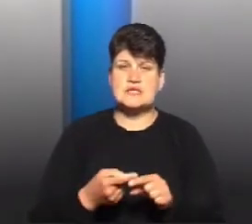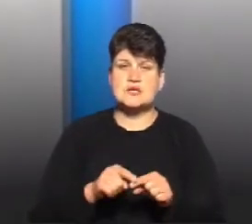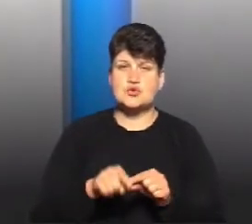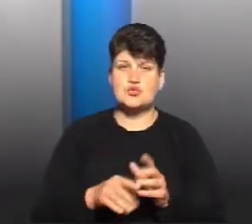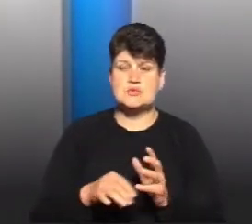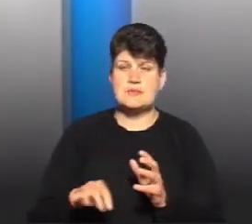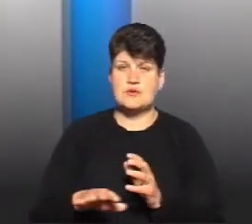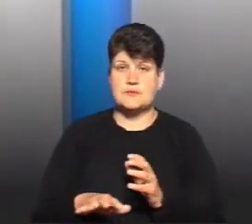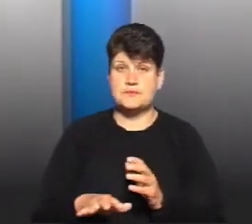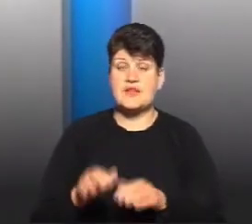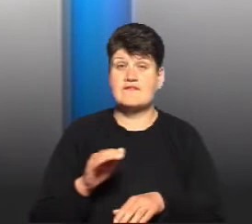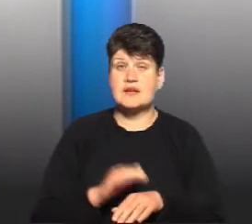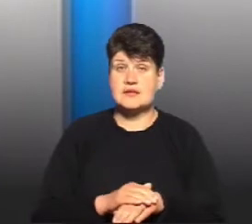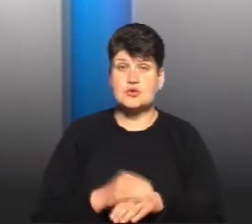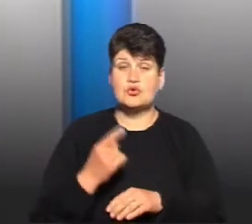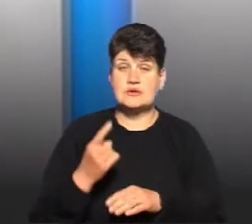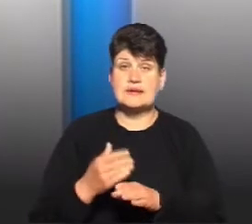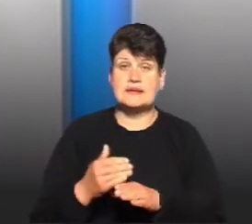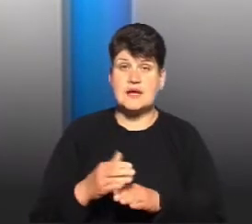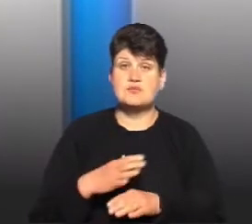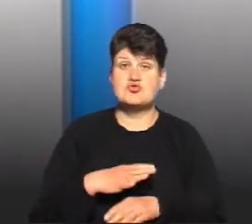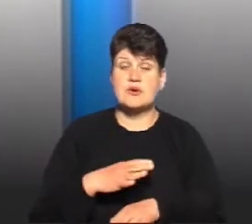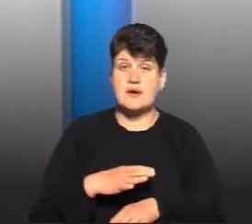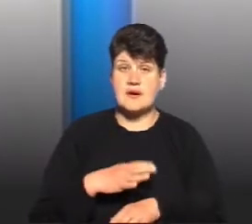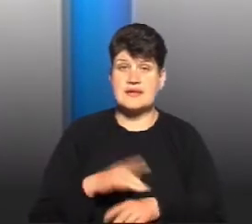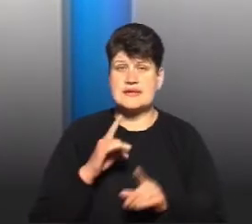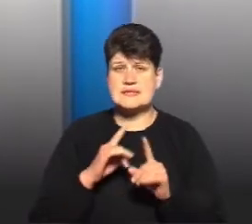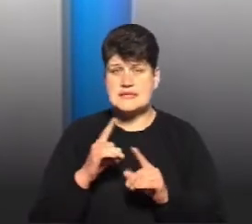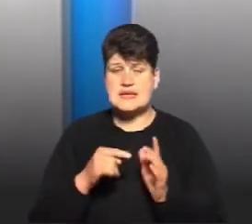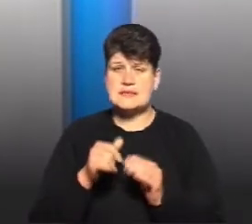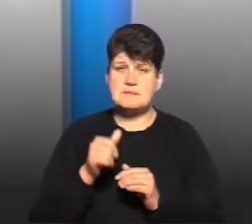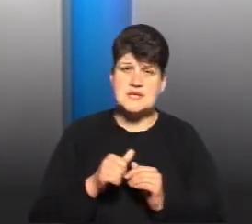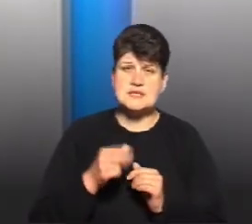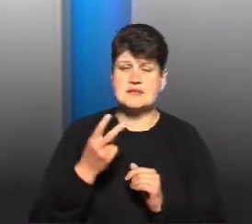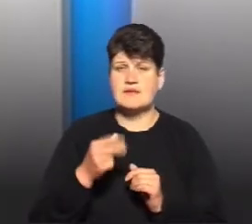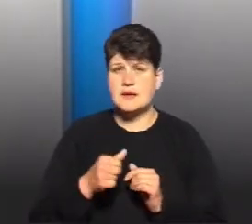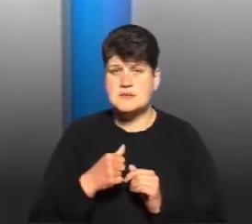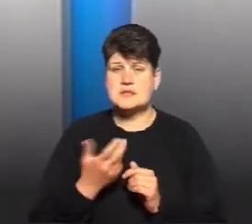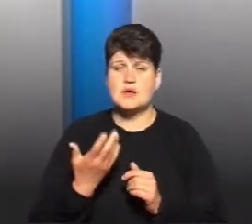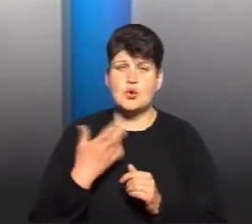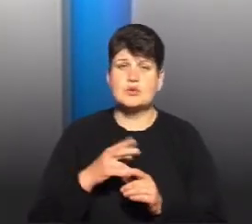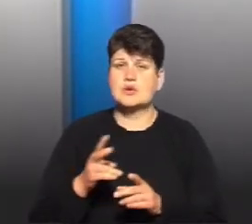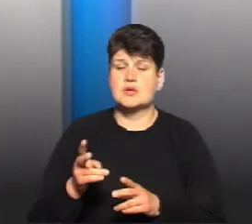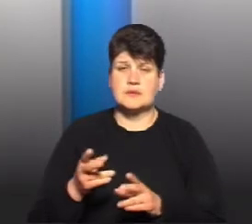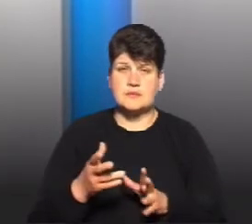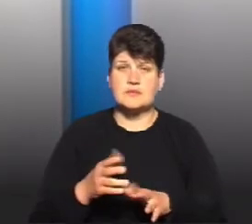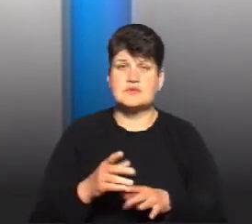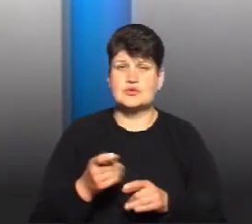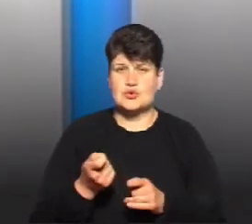Тобто, фактично, один етап чекання сесії, місяць там, чи два, коли в когось проводяться сесії, фактично, трошки час